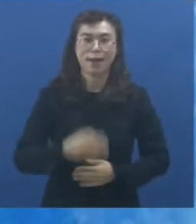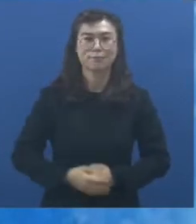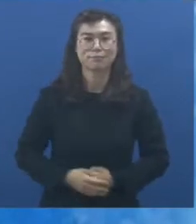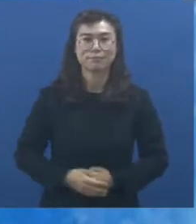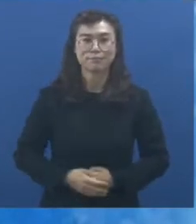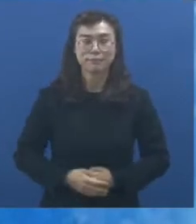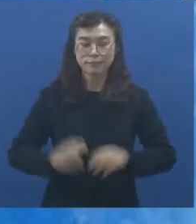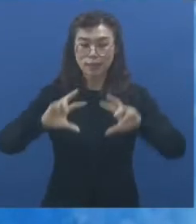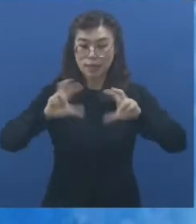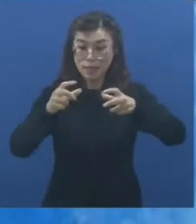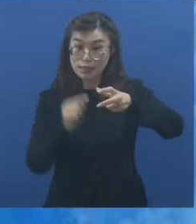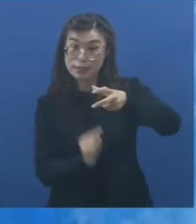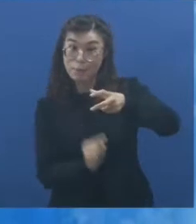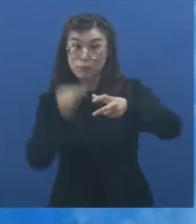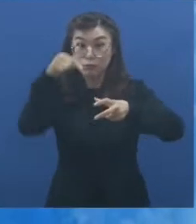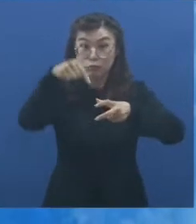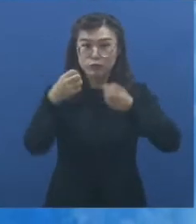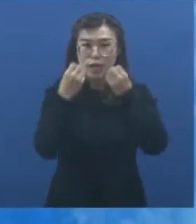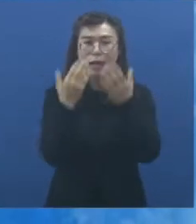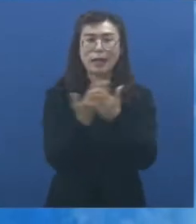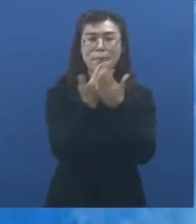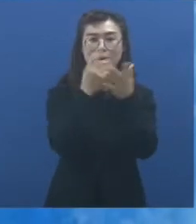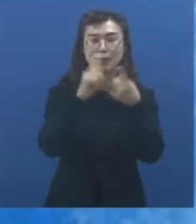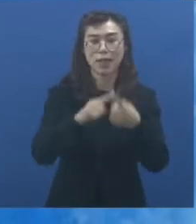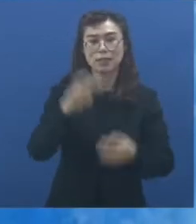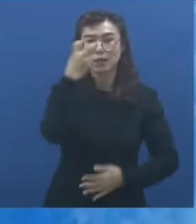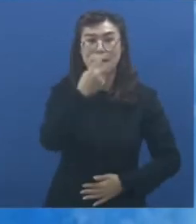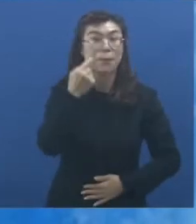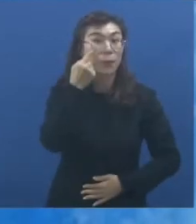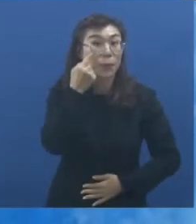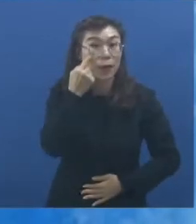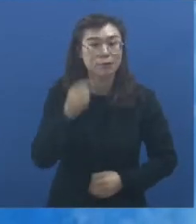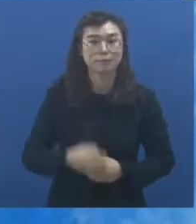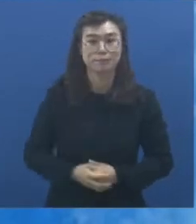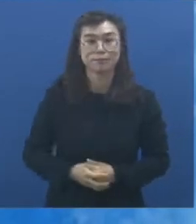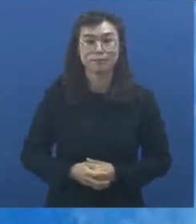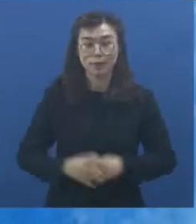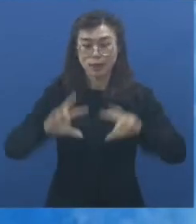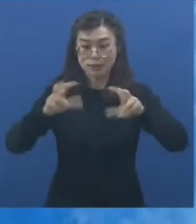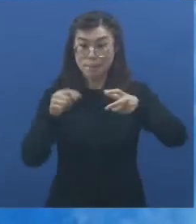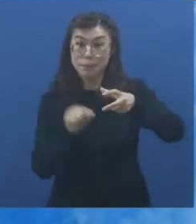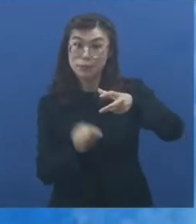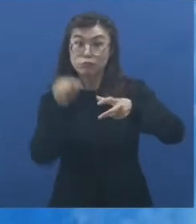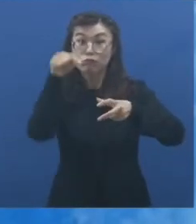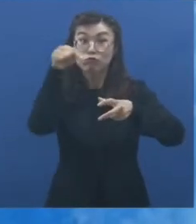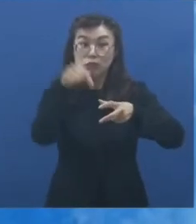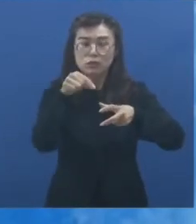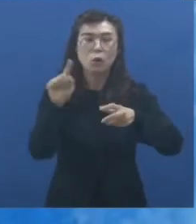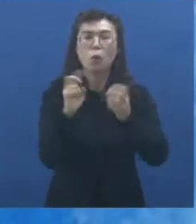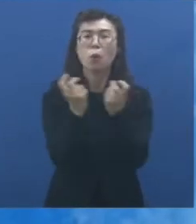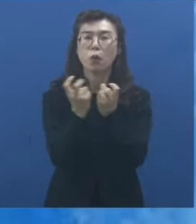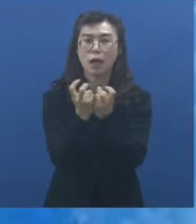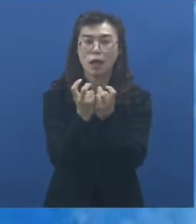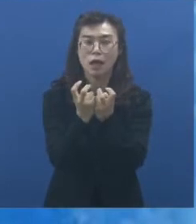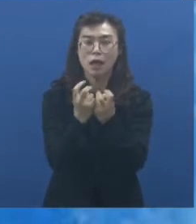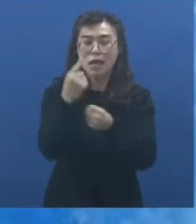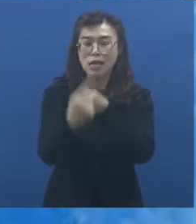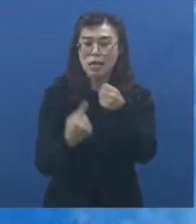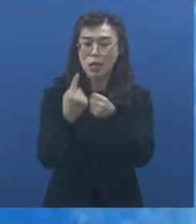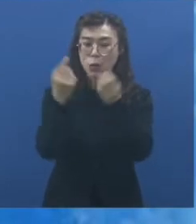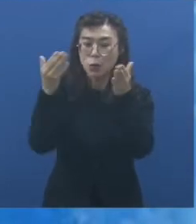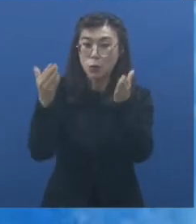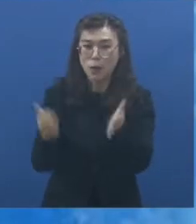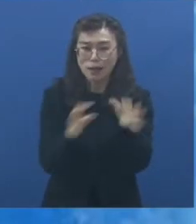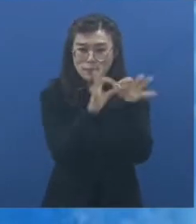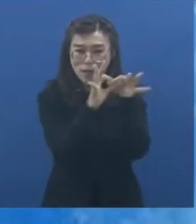남극과 북극의 개발에 대해서 한번 볼까요 자 여러분들 남극과 북극은 어떻게 돼 있죠 연중 얼음이 꽉 차 있어요